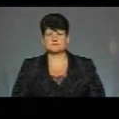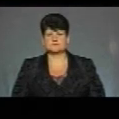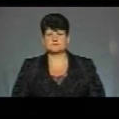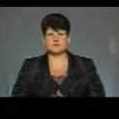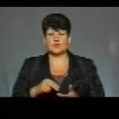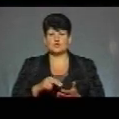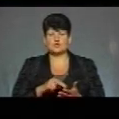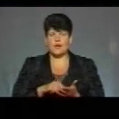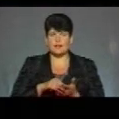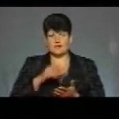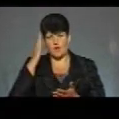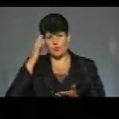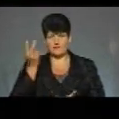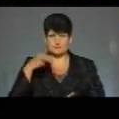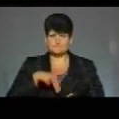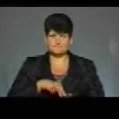Стояли на голові.